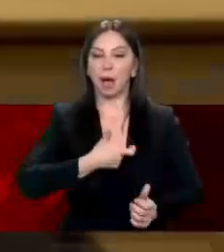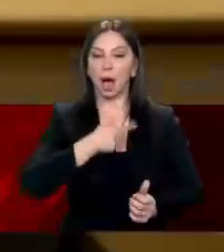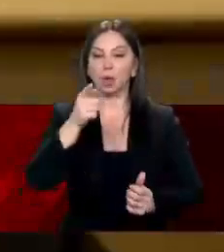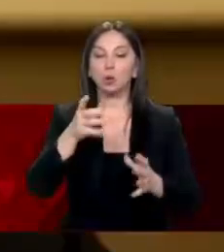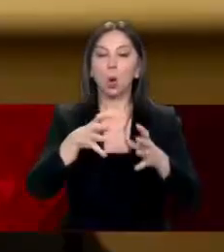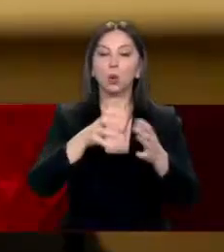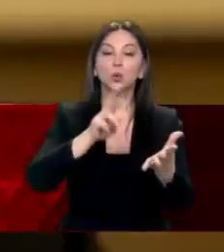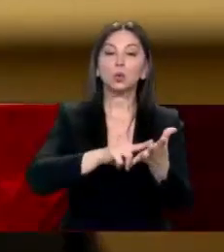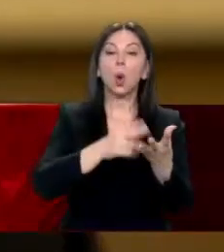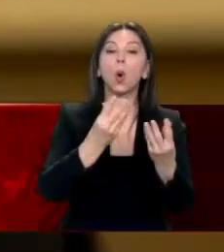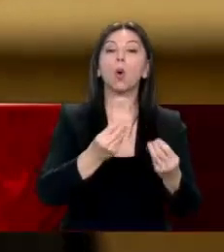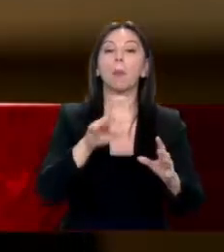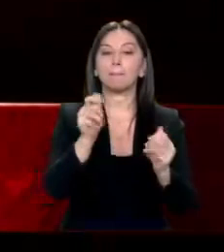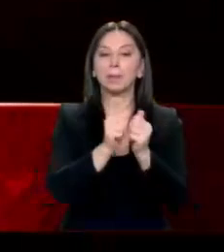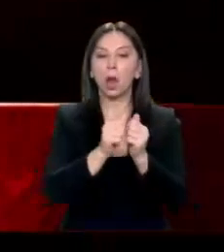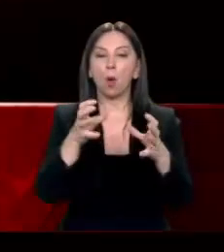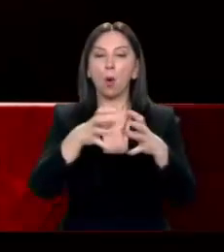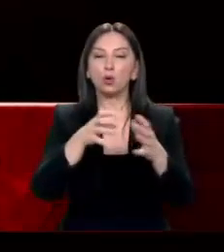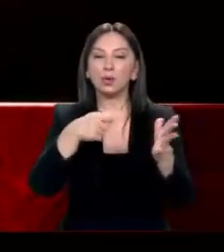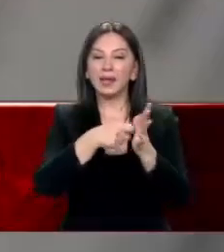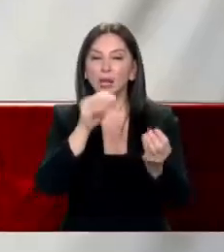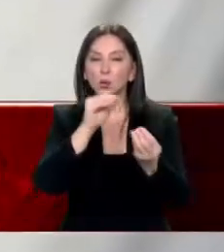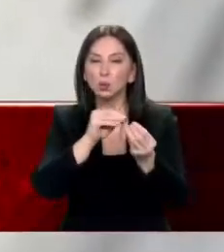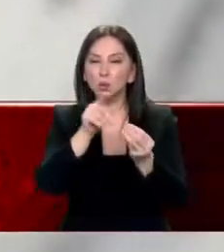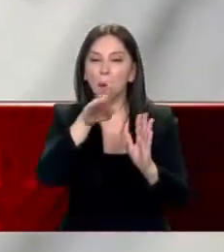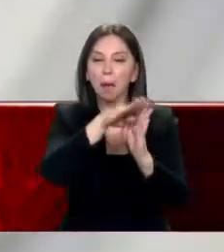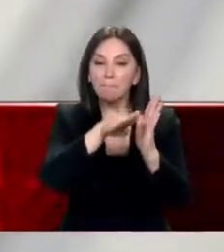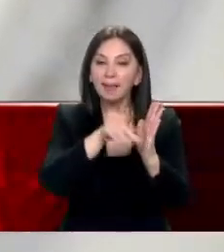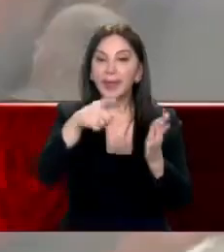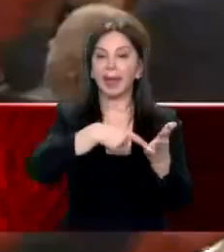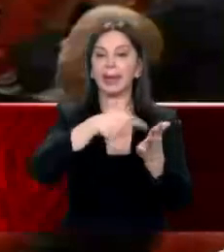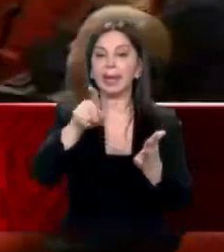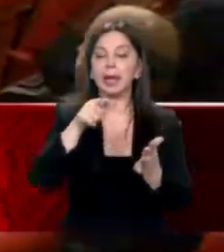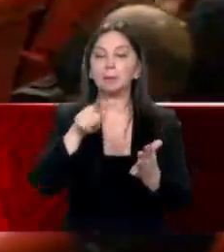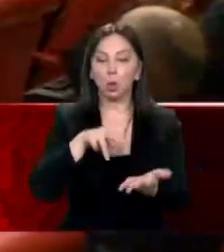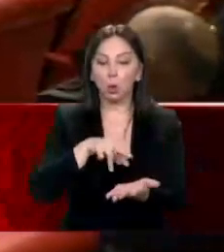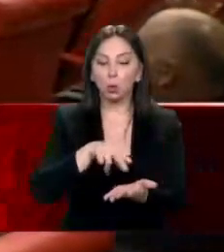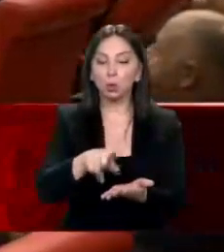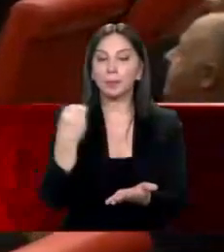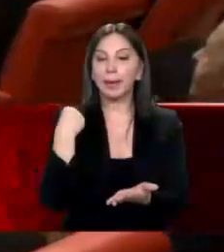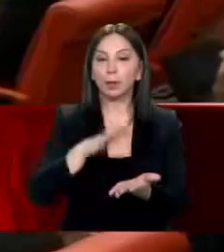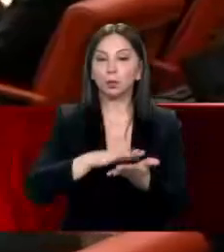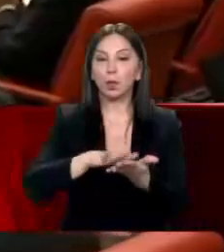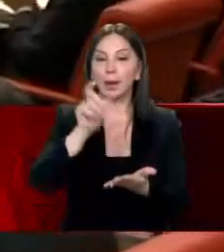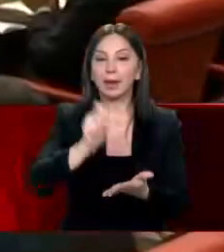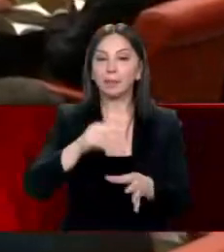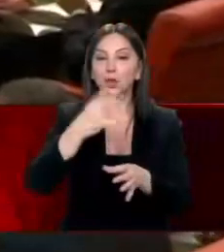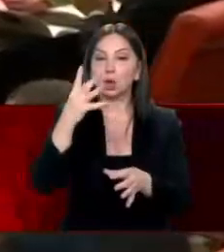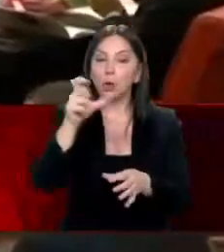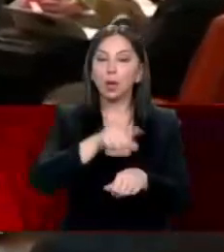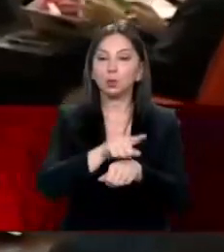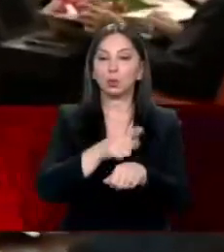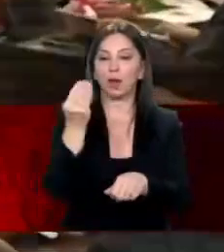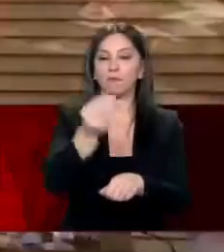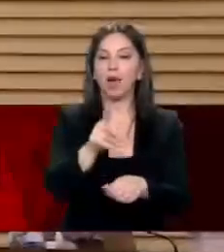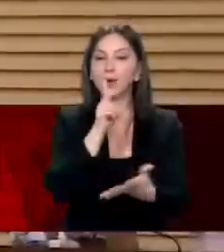Kanunu'nun örgüte üye olmamakla birlikte örgüt adına suç işleme maddesini iptal etti. Yürütmeye de yeni düzenleme yapması için 4 ay süre